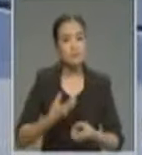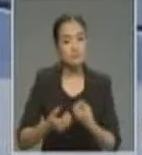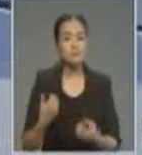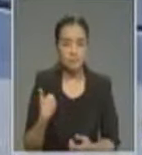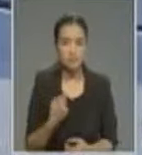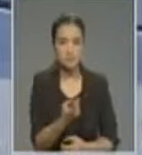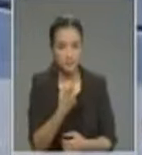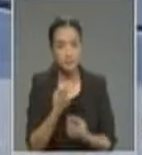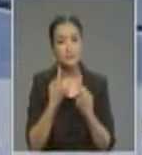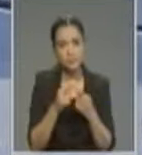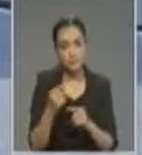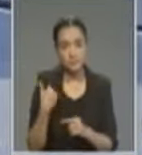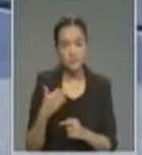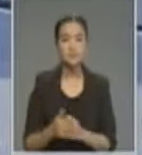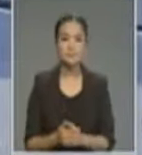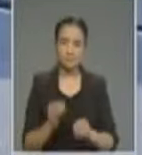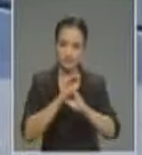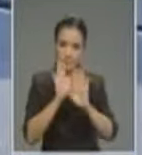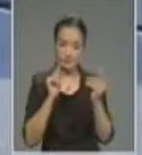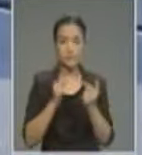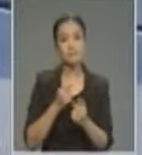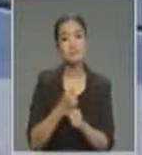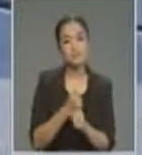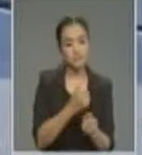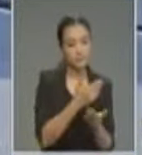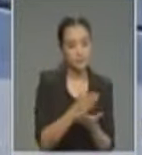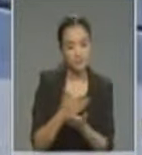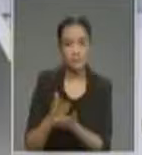ามที่ได้ถามไปก่อนหน้านี้แล้วก็จะมีความชัดเจนเรื่องของการแบ่งงานรัฐมนตรีใหม่ด้วยค่ะ